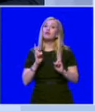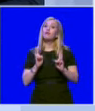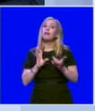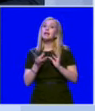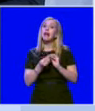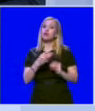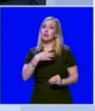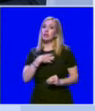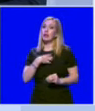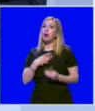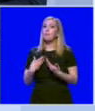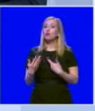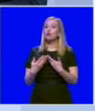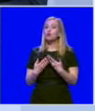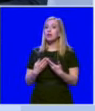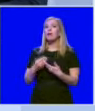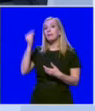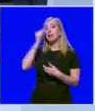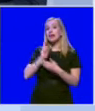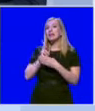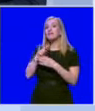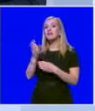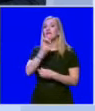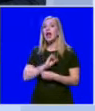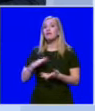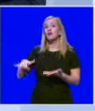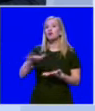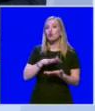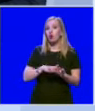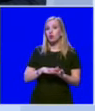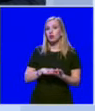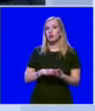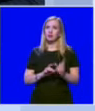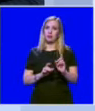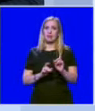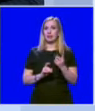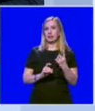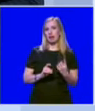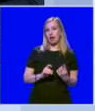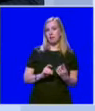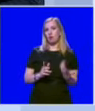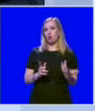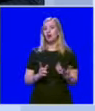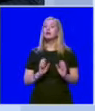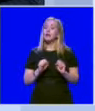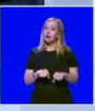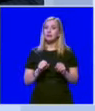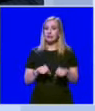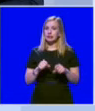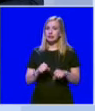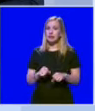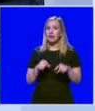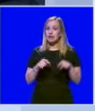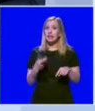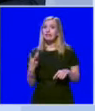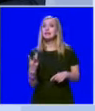еврозоната. Затова България да влезе в еврозоната. Не, нещо, само което да, и за оръжието, и за Украина, гласувахте и за самолетите. Точно така. Но ето това за не го тези наричате